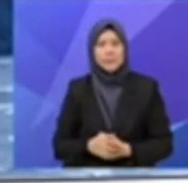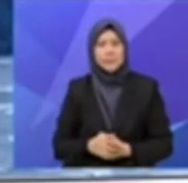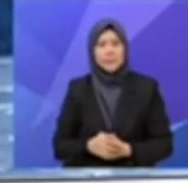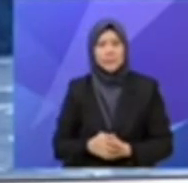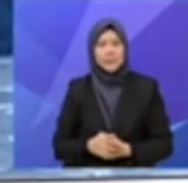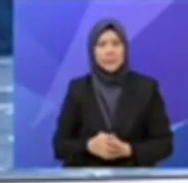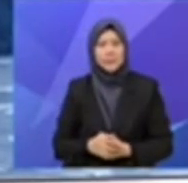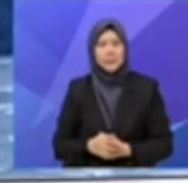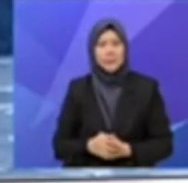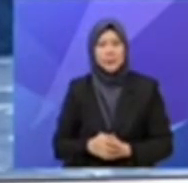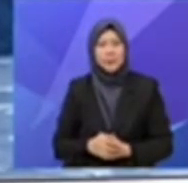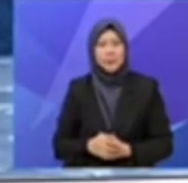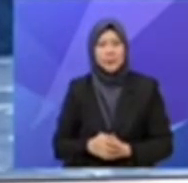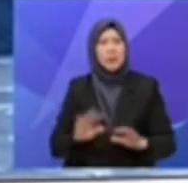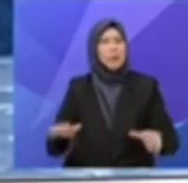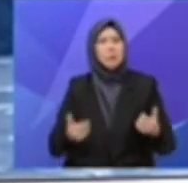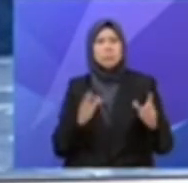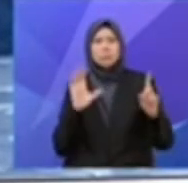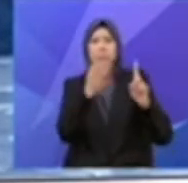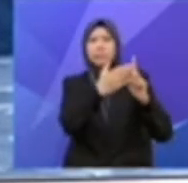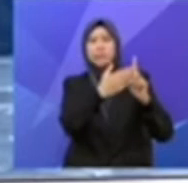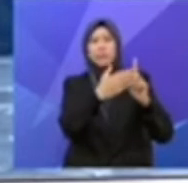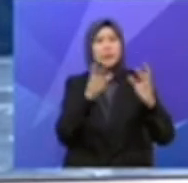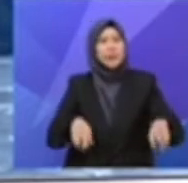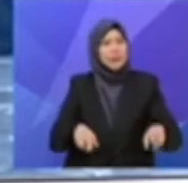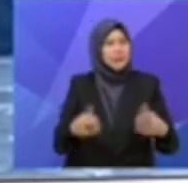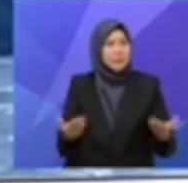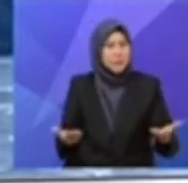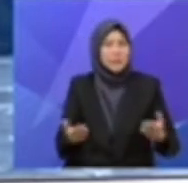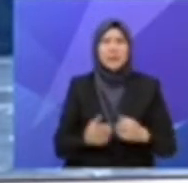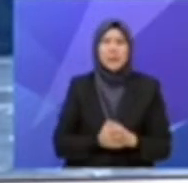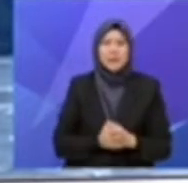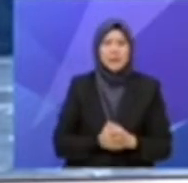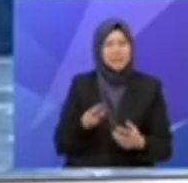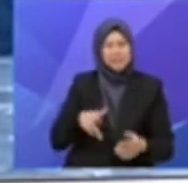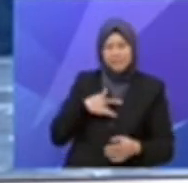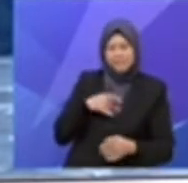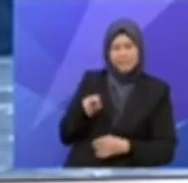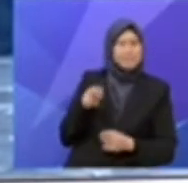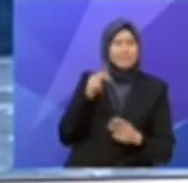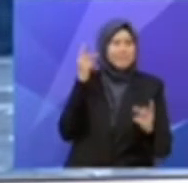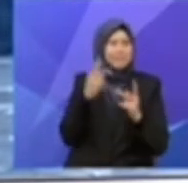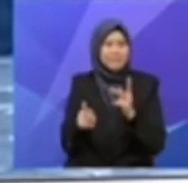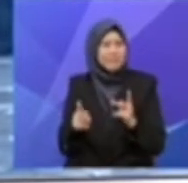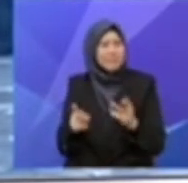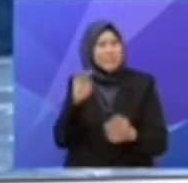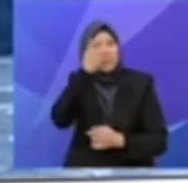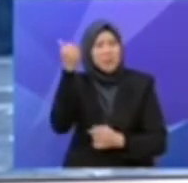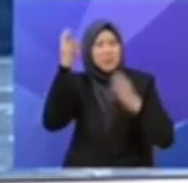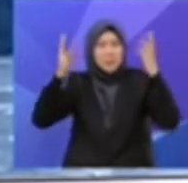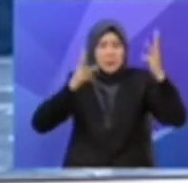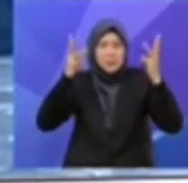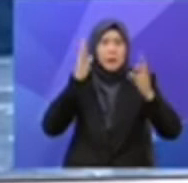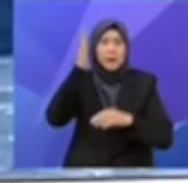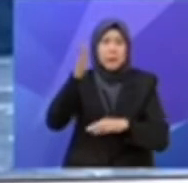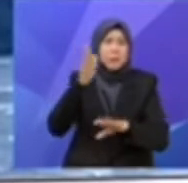langkah mengurung rakyat tidak lagi dilihat sebagai sesuai malah di kuatir yg mendatangkan